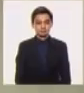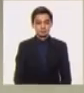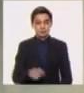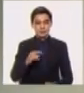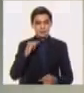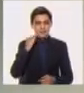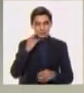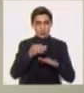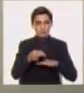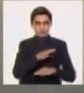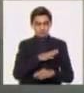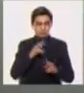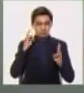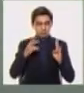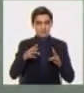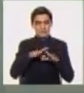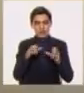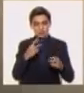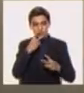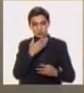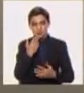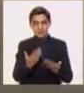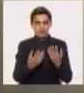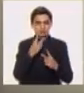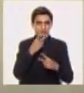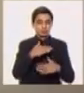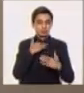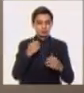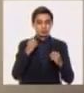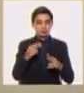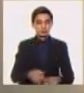Павлодар облысындағы сұмдықты билік көрмей ме, әлде көріксі келмей ме?